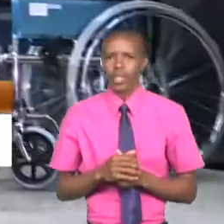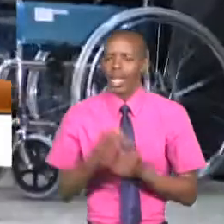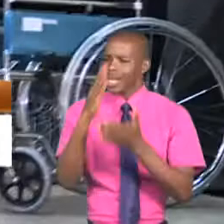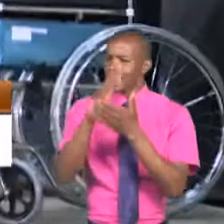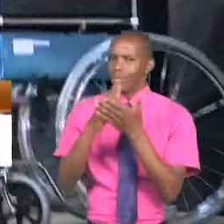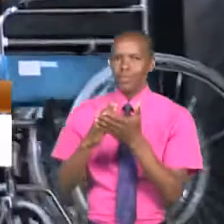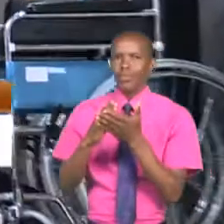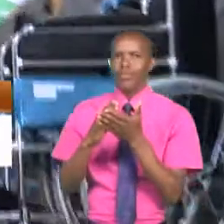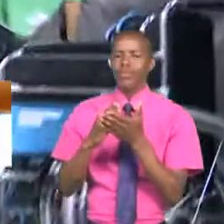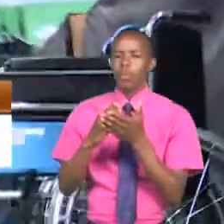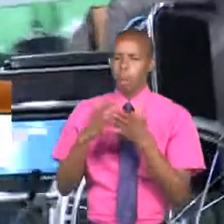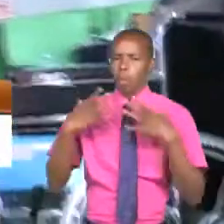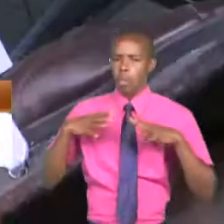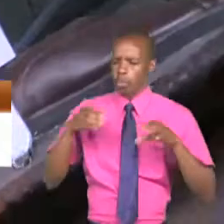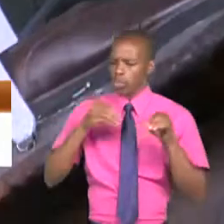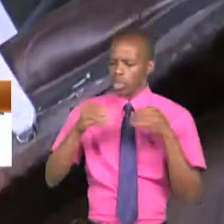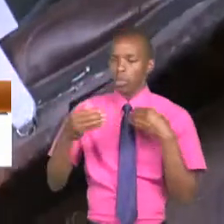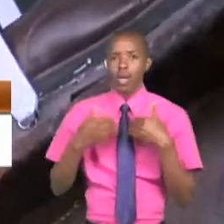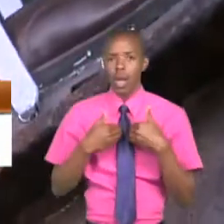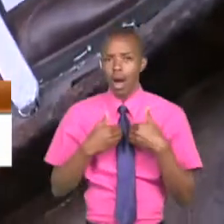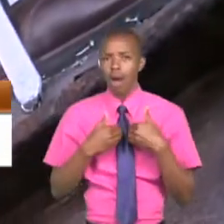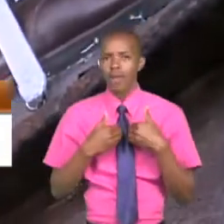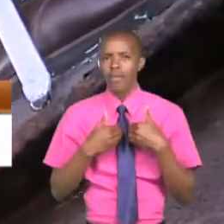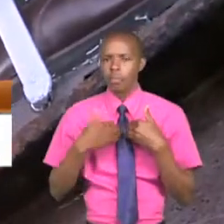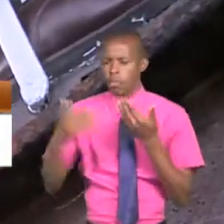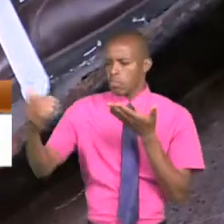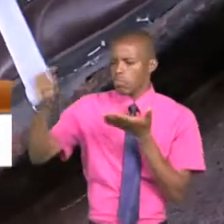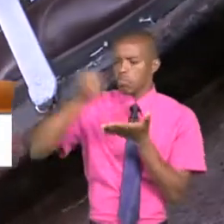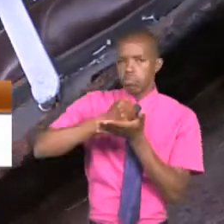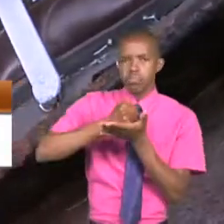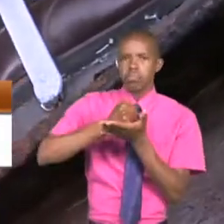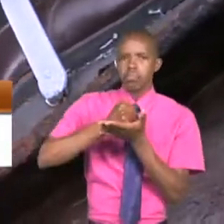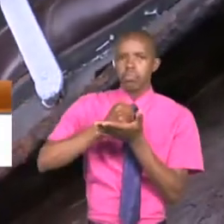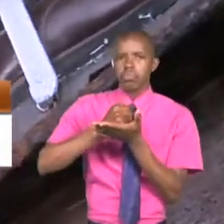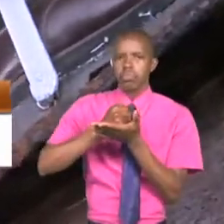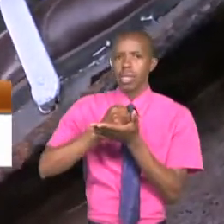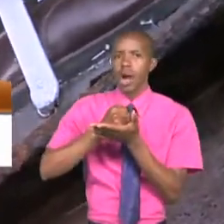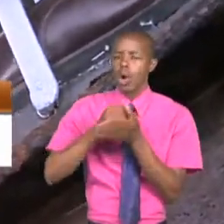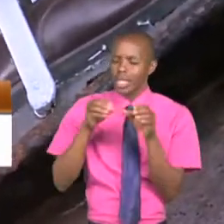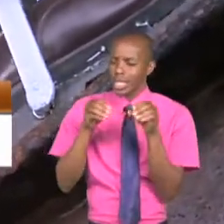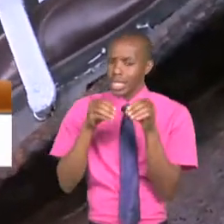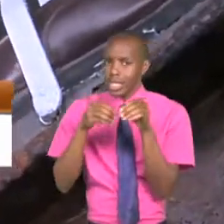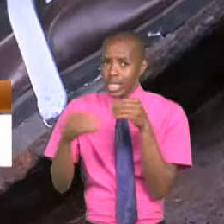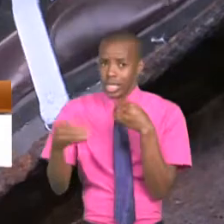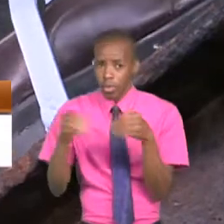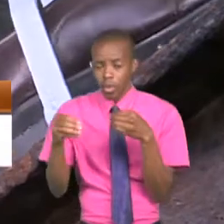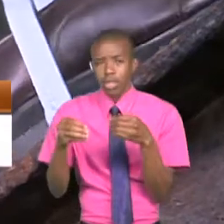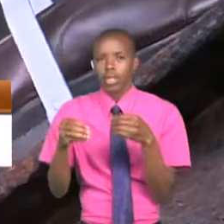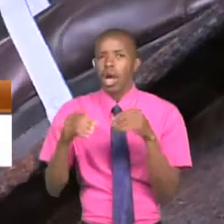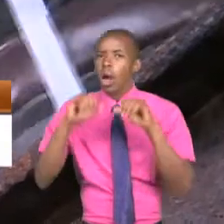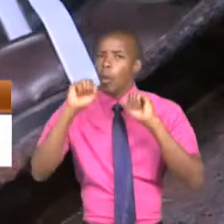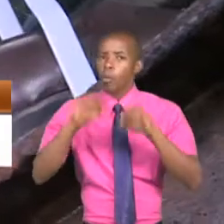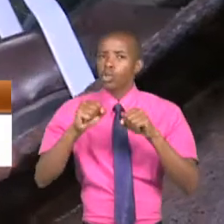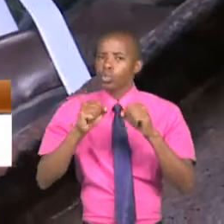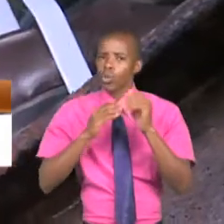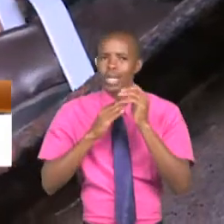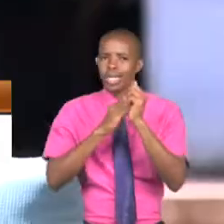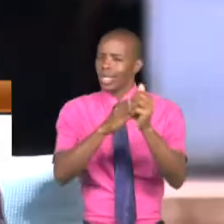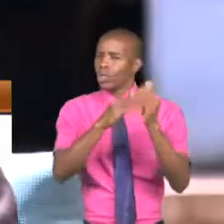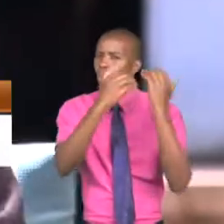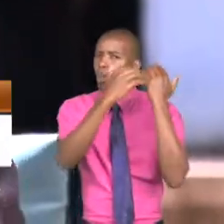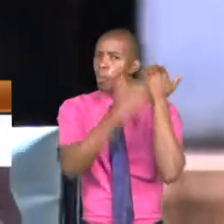wana changamoto za kimaumbile ambao wameajiriwa. Kuwa na changamoto za kimaumbile zinaweza kutumbukiza kwa